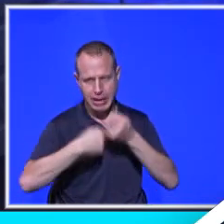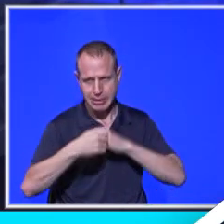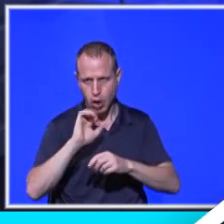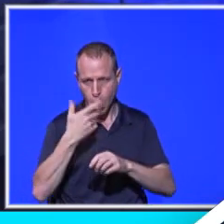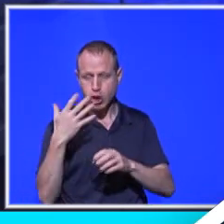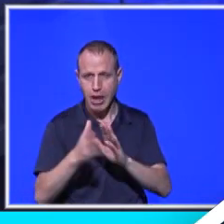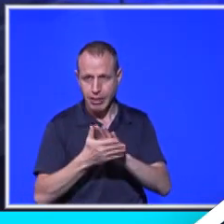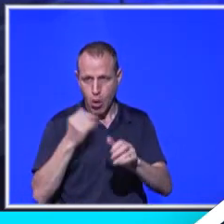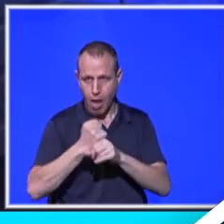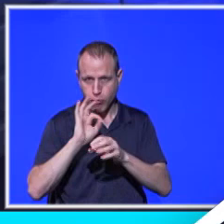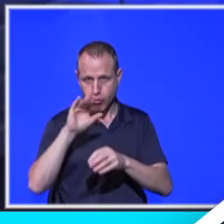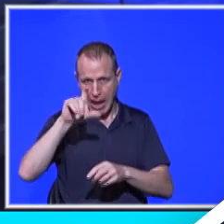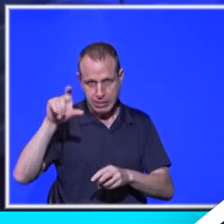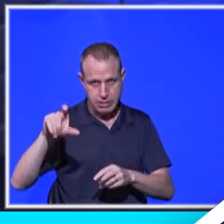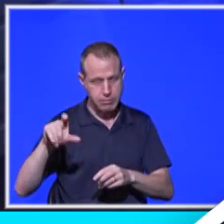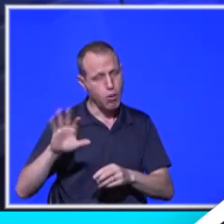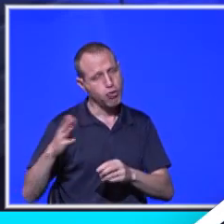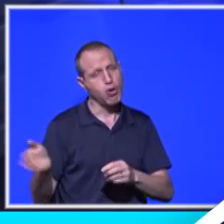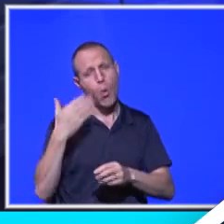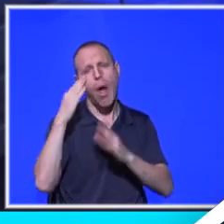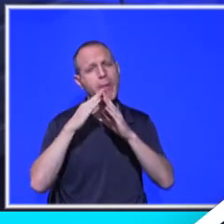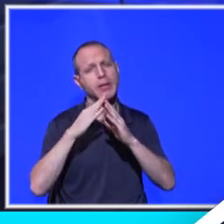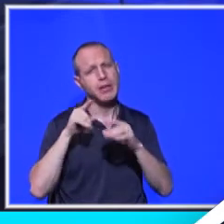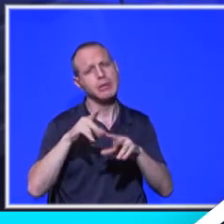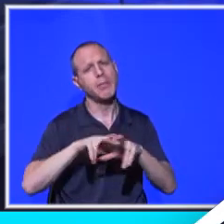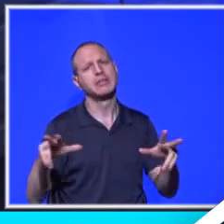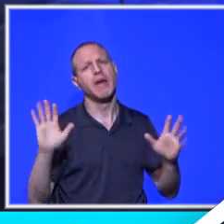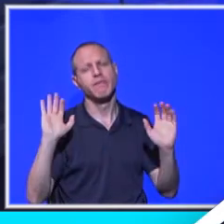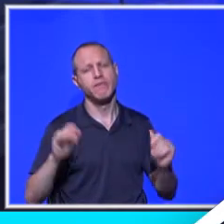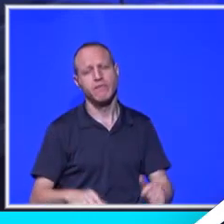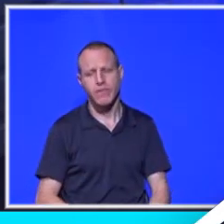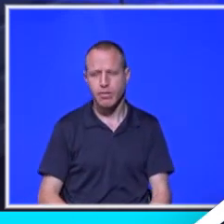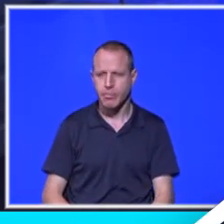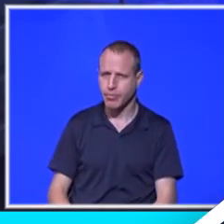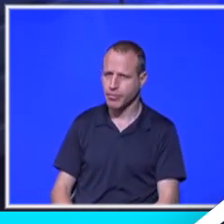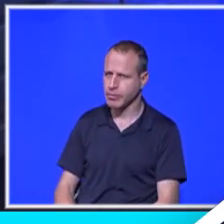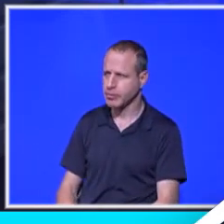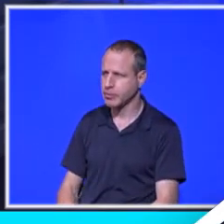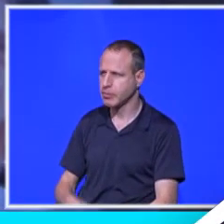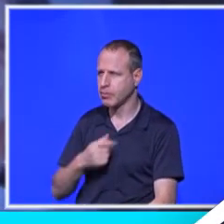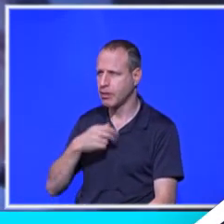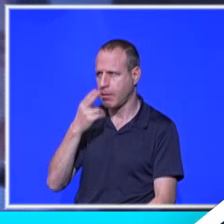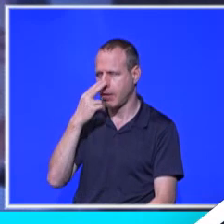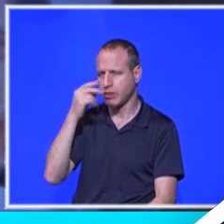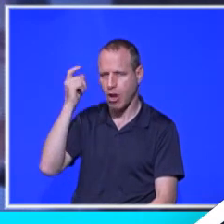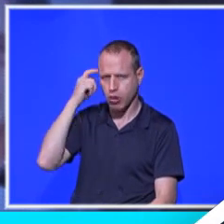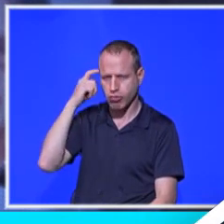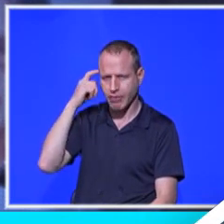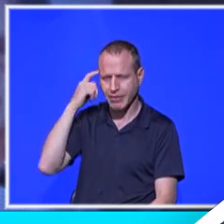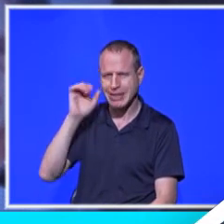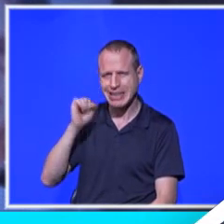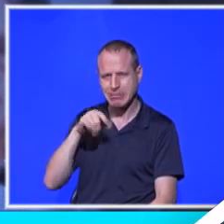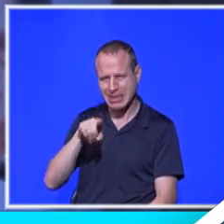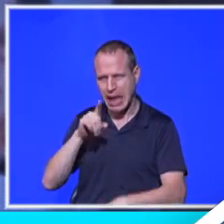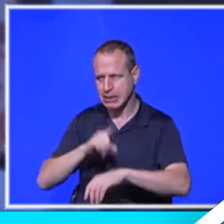לעבוד בשביל האזרחים, או שילכו הביתה, זה המצב. אתה יודע, אני מנסה לחשוב האם